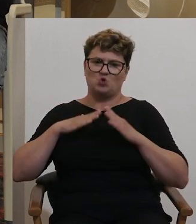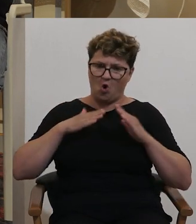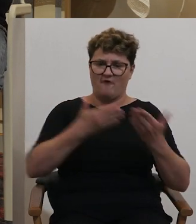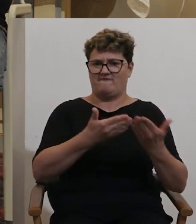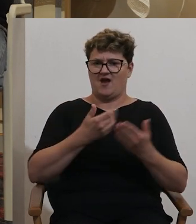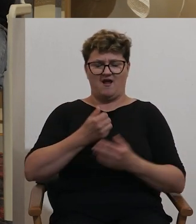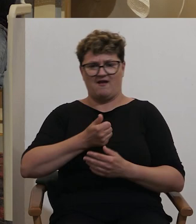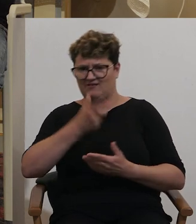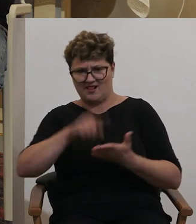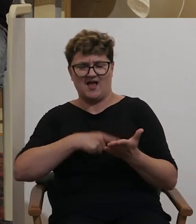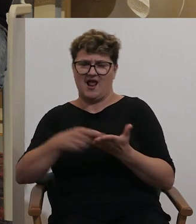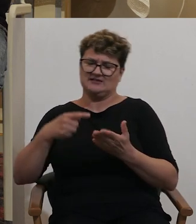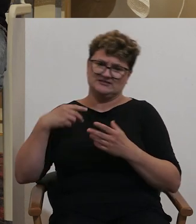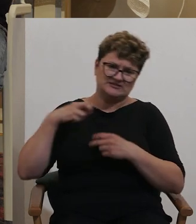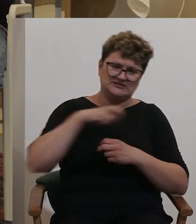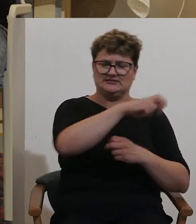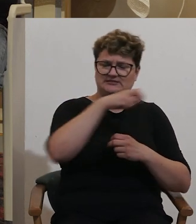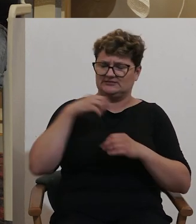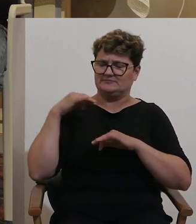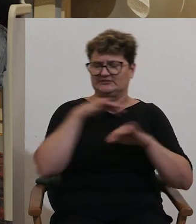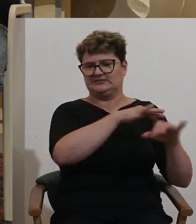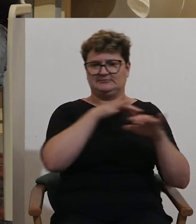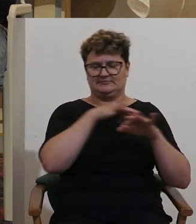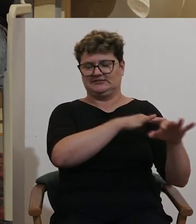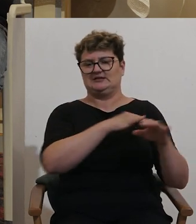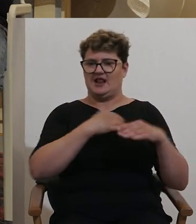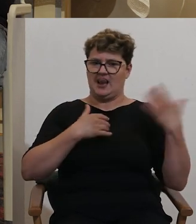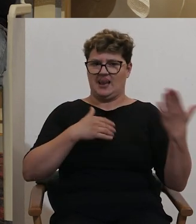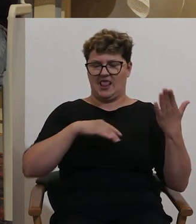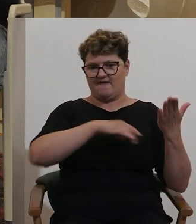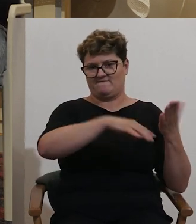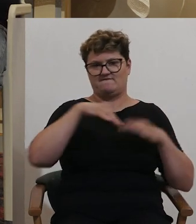razy się przeprawiali na lewy brzeg Wisły,